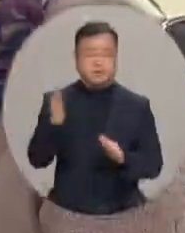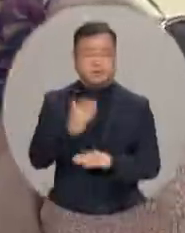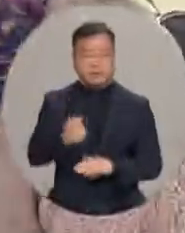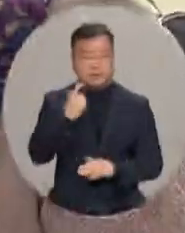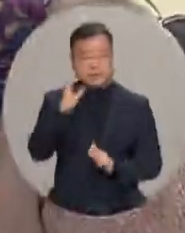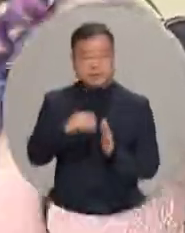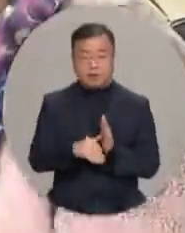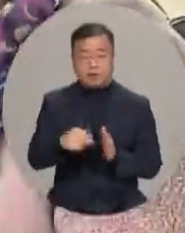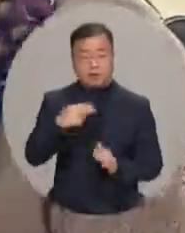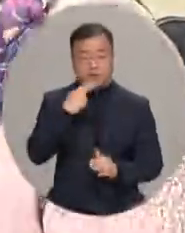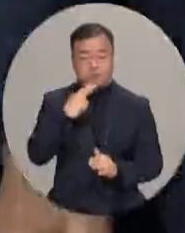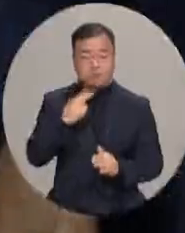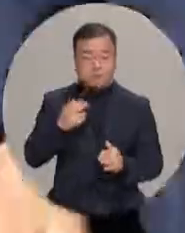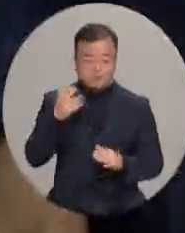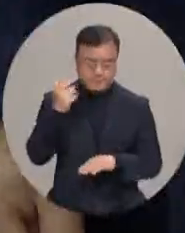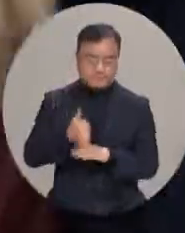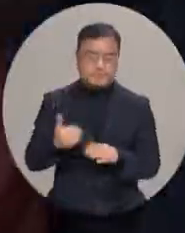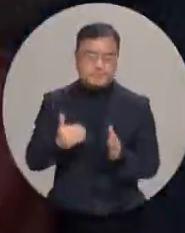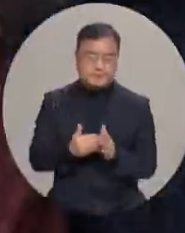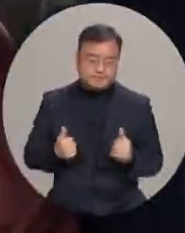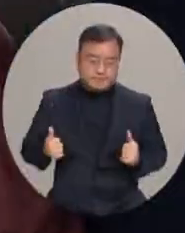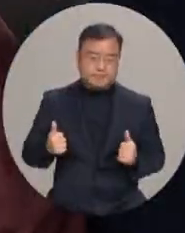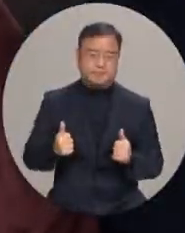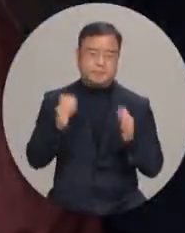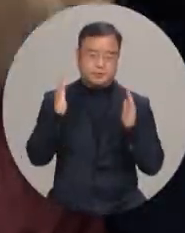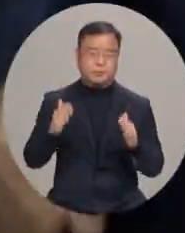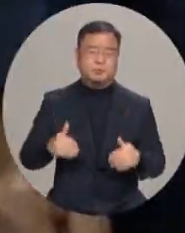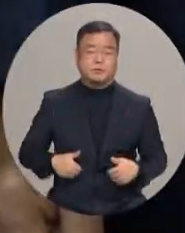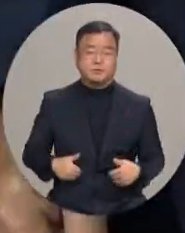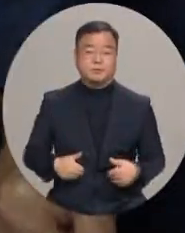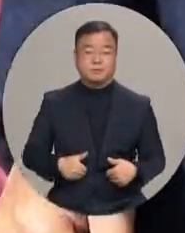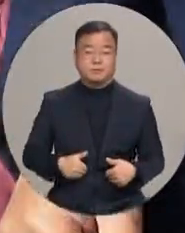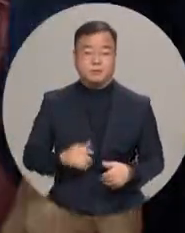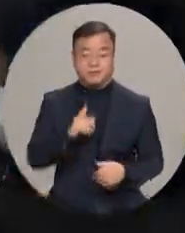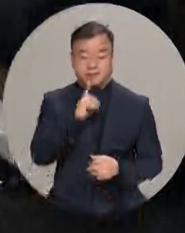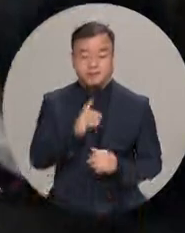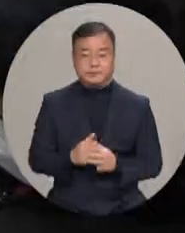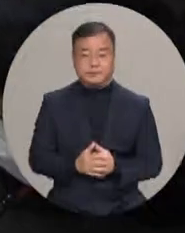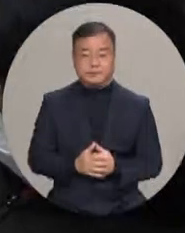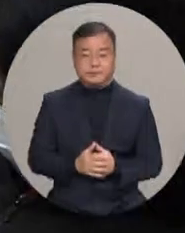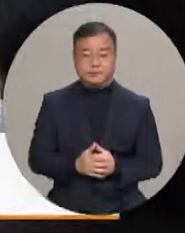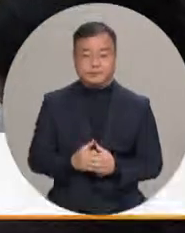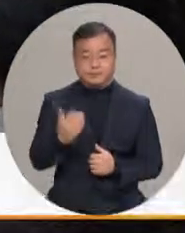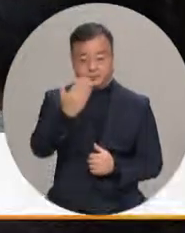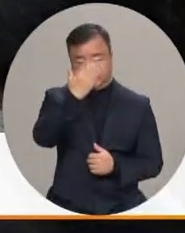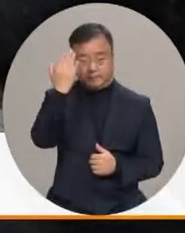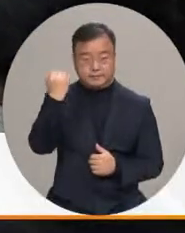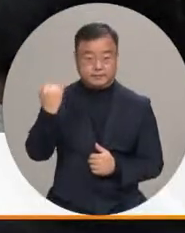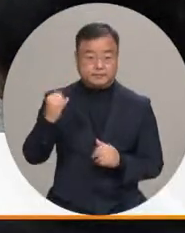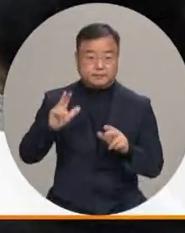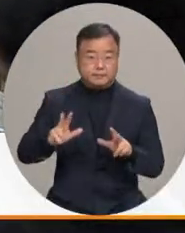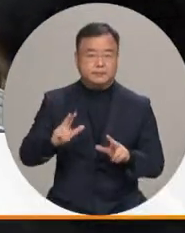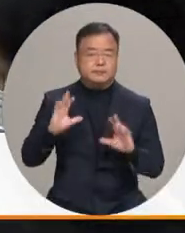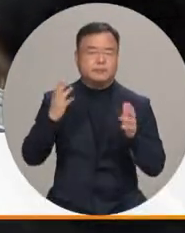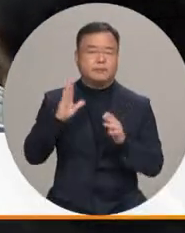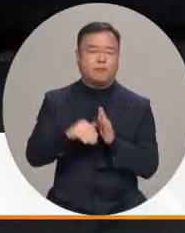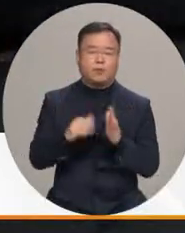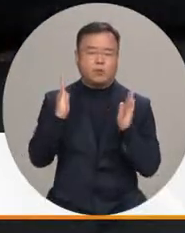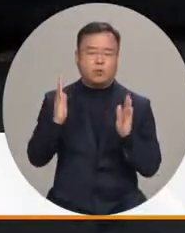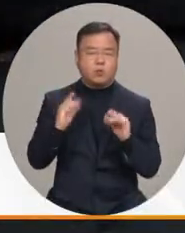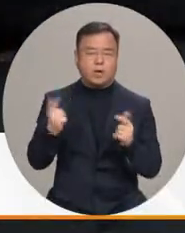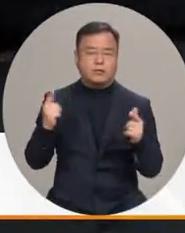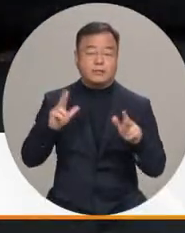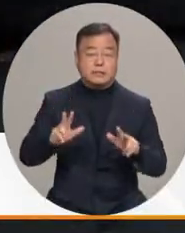만큼 끊임없이 정진해야 한다고 말합니다. 할머니가 지금 어릴 때 공부를 안 해서